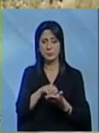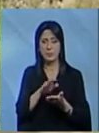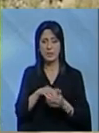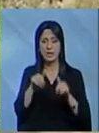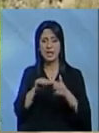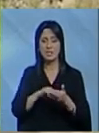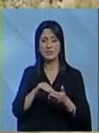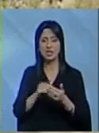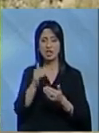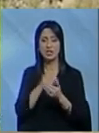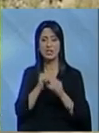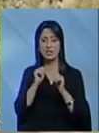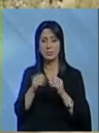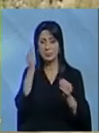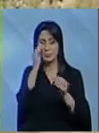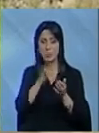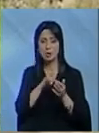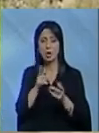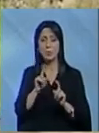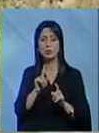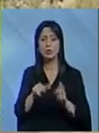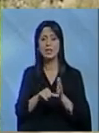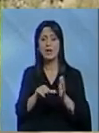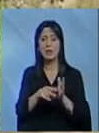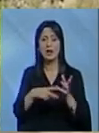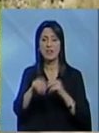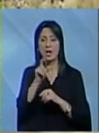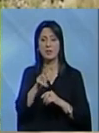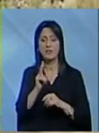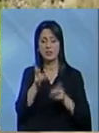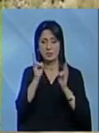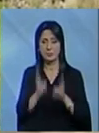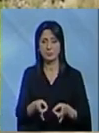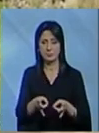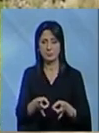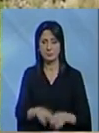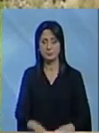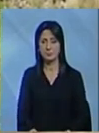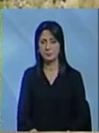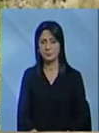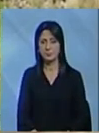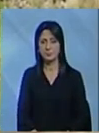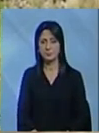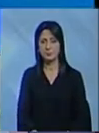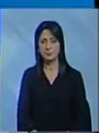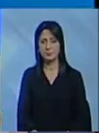დაიდება დასკვნა, რის შედეგადაც შეგვეძლება, რომ მოსახლეობას გაუწიოთ დახმარება ყველა იმ ადამიანს, ვისაც სტიქიამ რეალურად მიაყენა